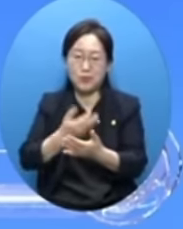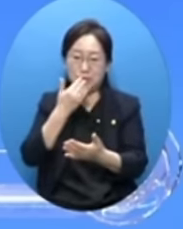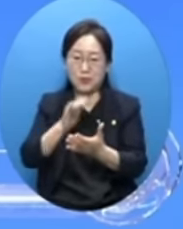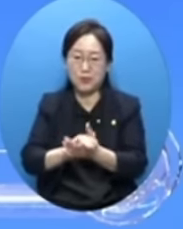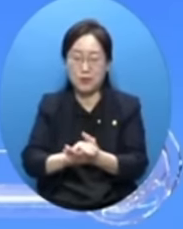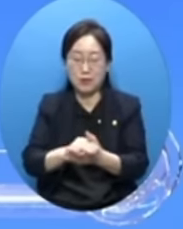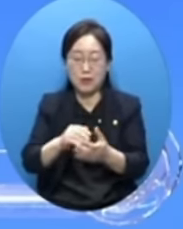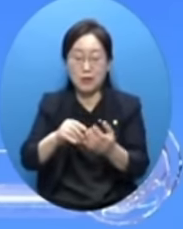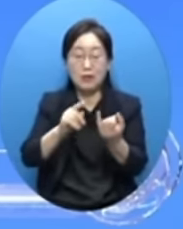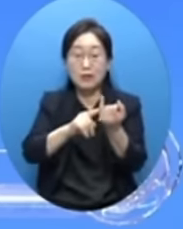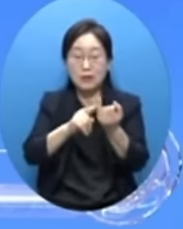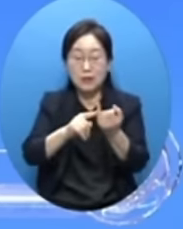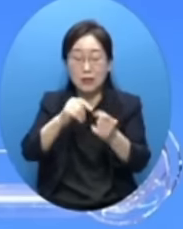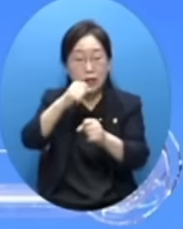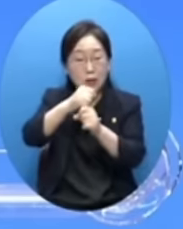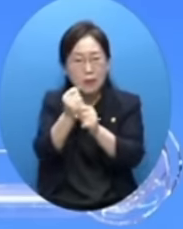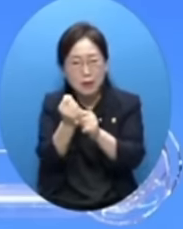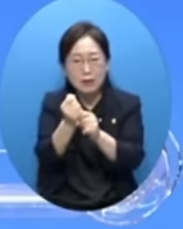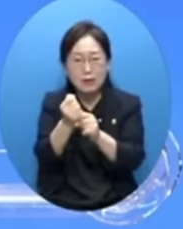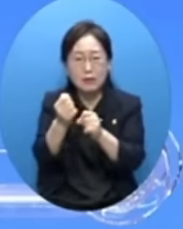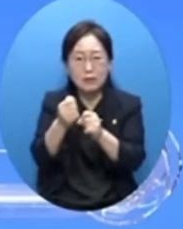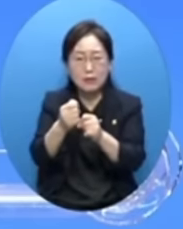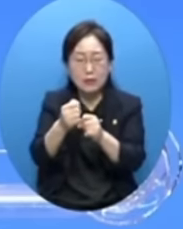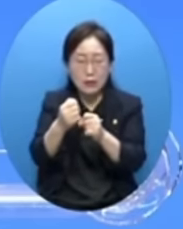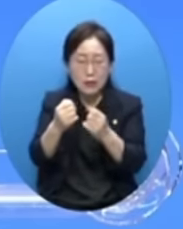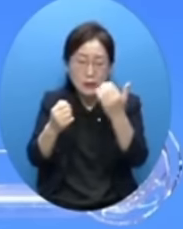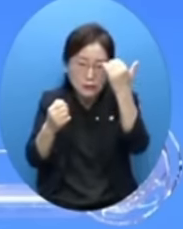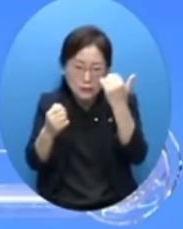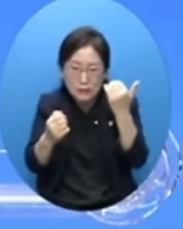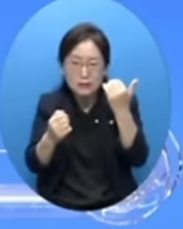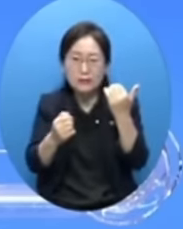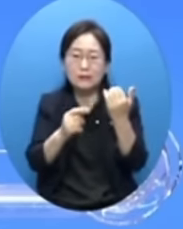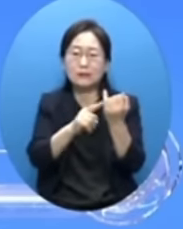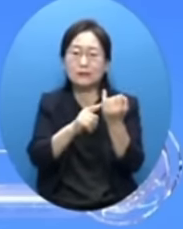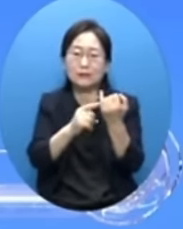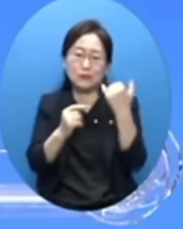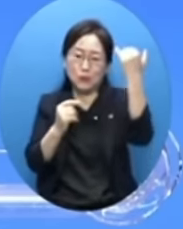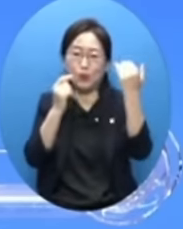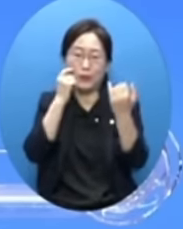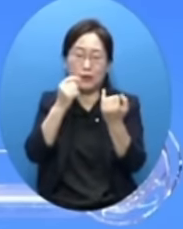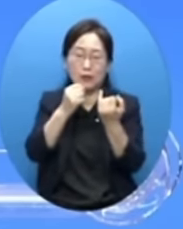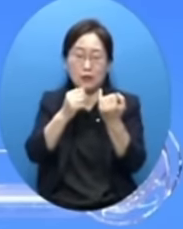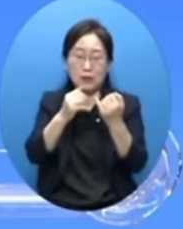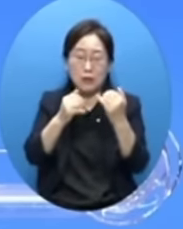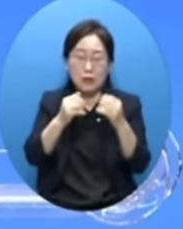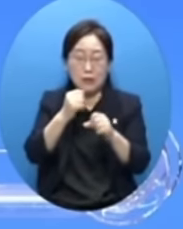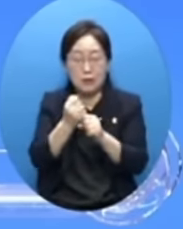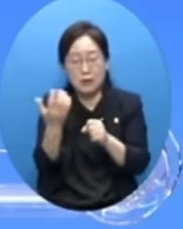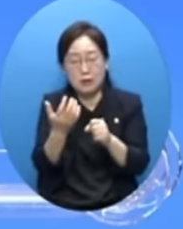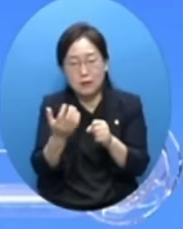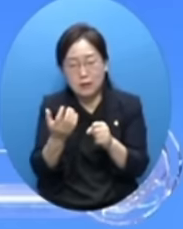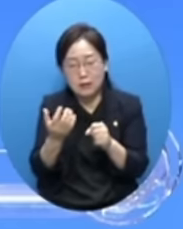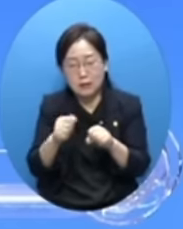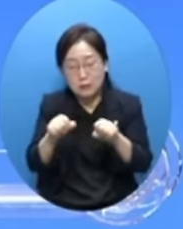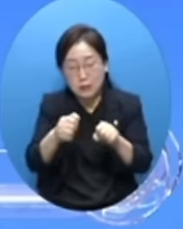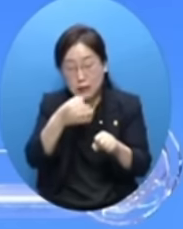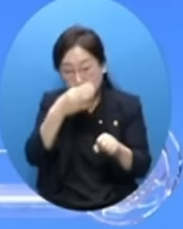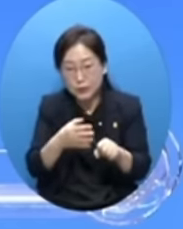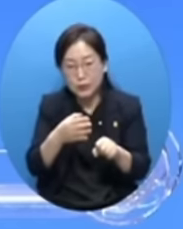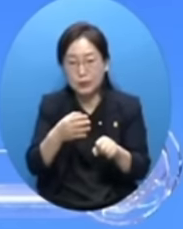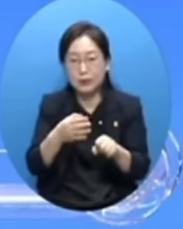허리가 다쳐서, 척추가 다쳐서 조금만 해도 너무나 통증이 심해서 힘들었지만, 더 힘든